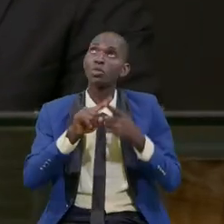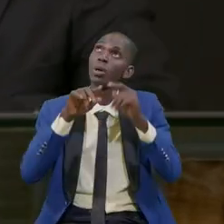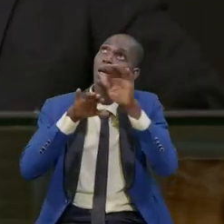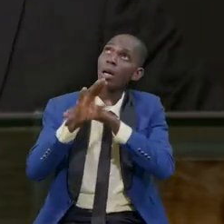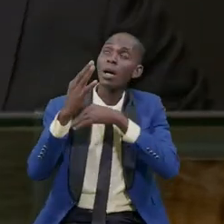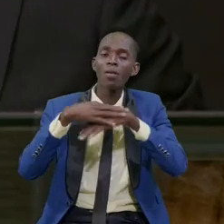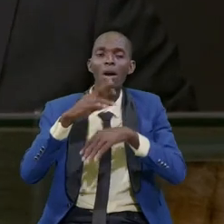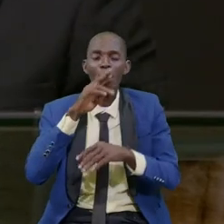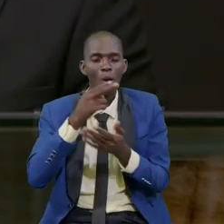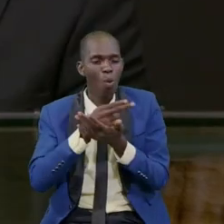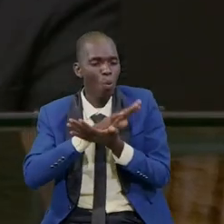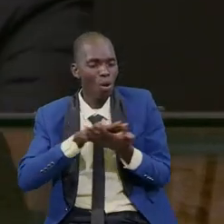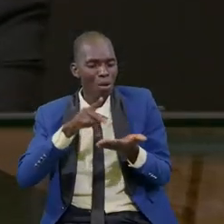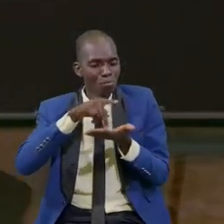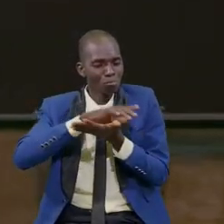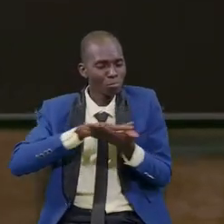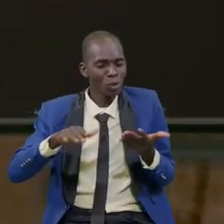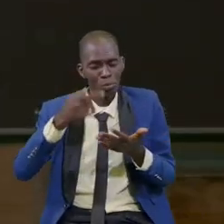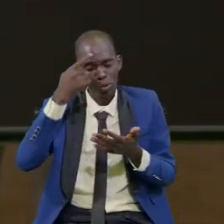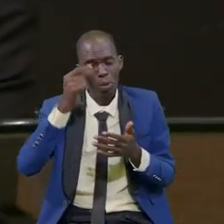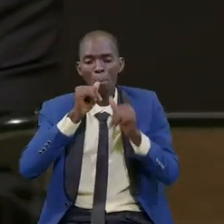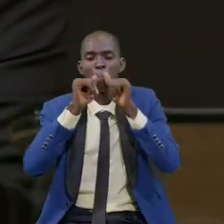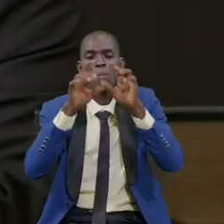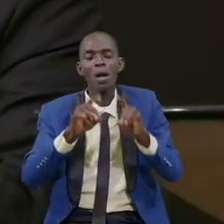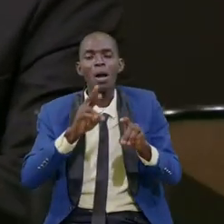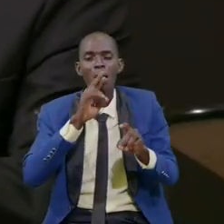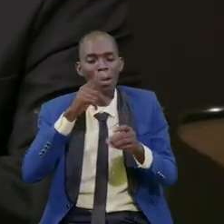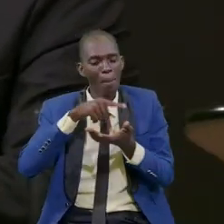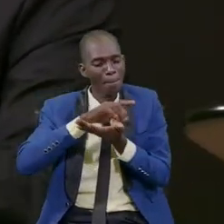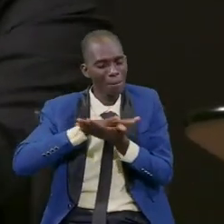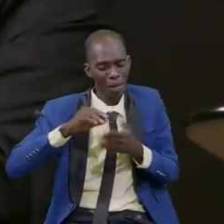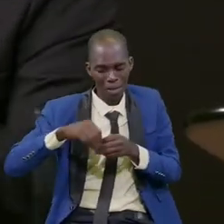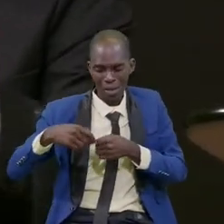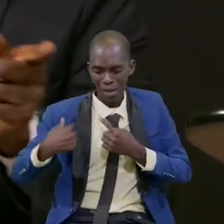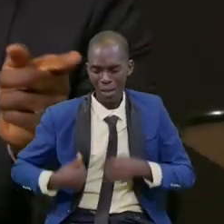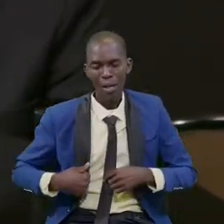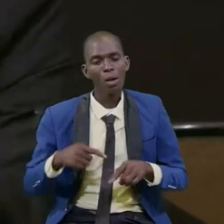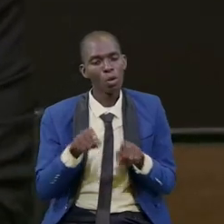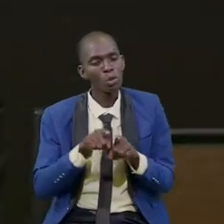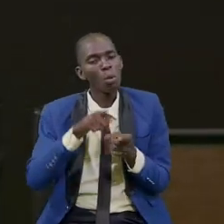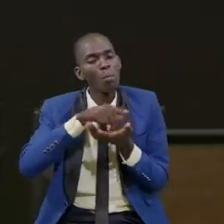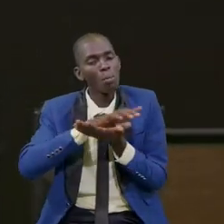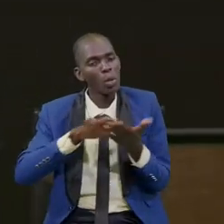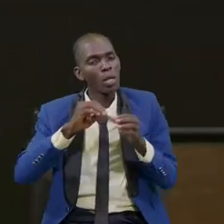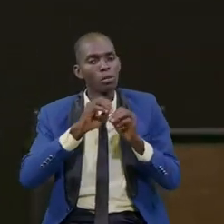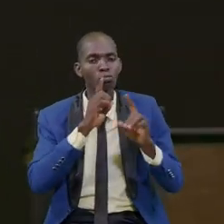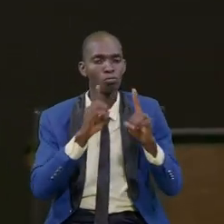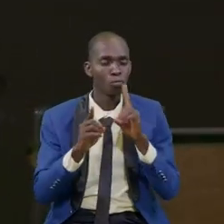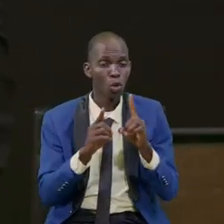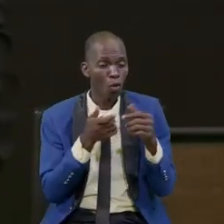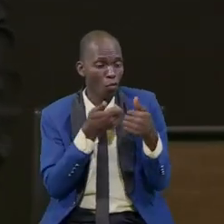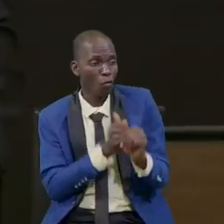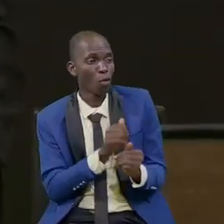purs. Heureux ceux qui ont le cœur pur, pur en parole, car ils verront le Seigneur. Recherchez la